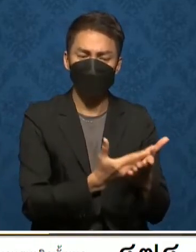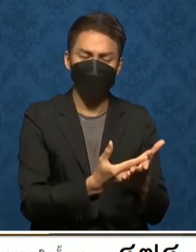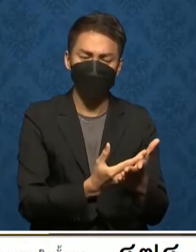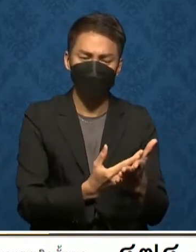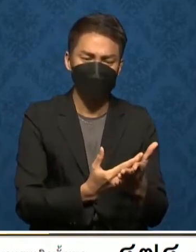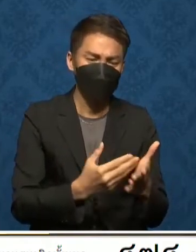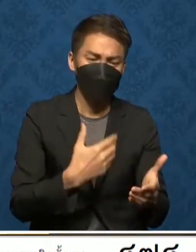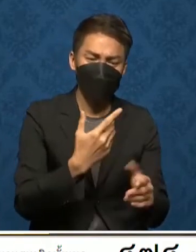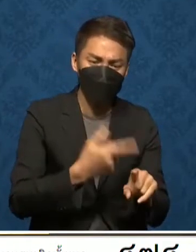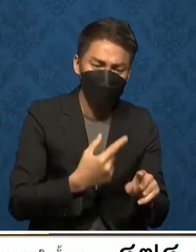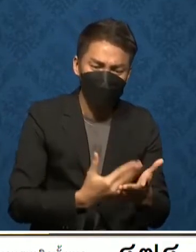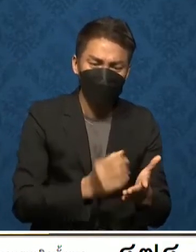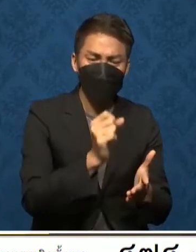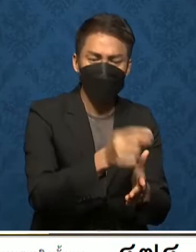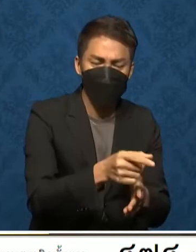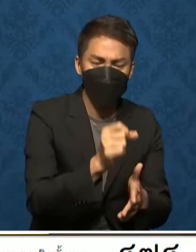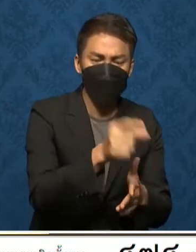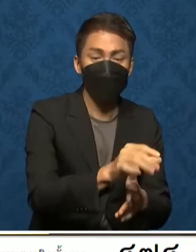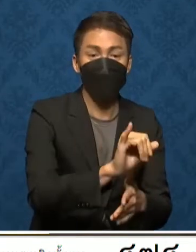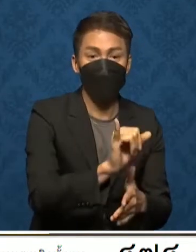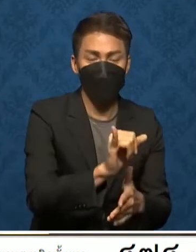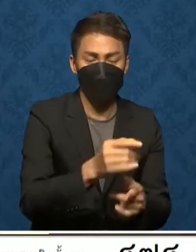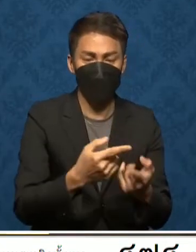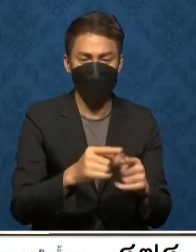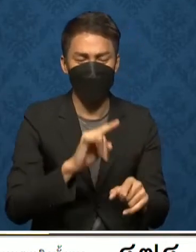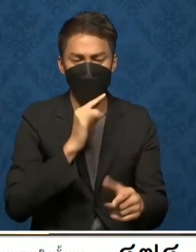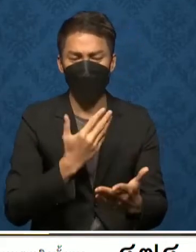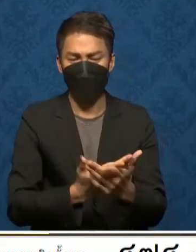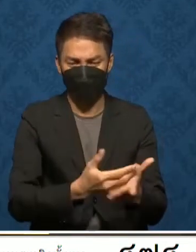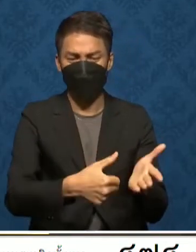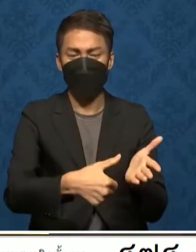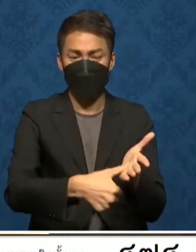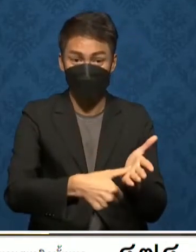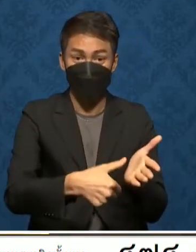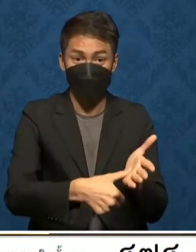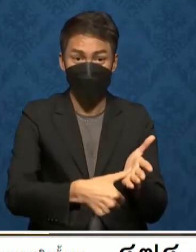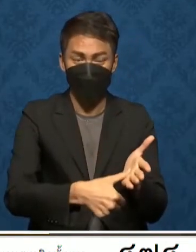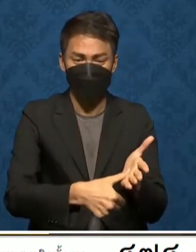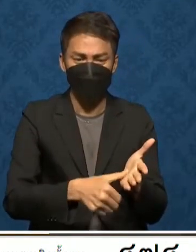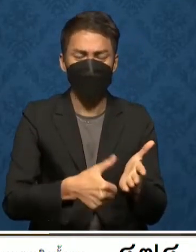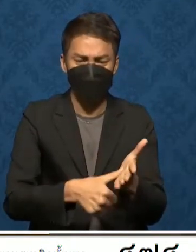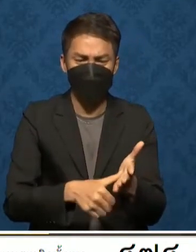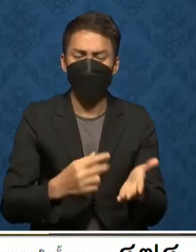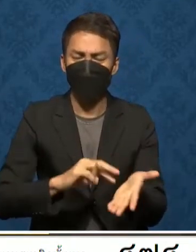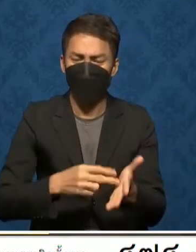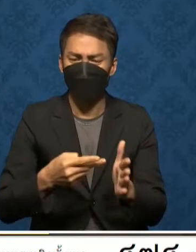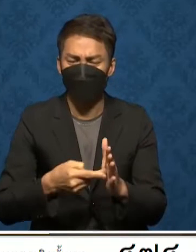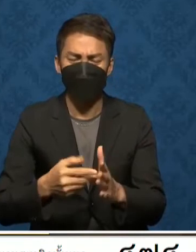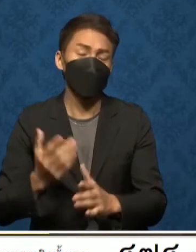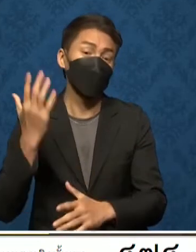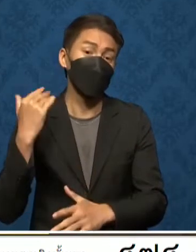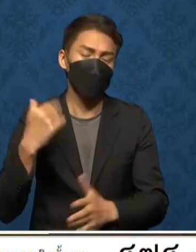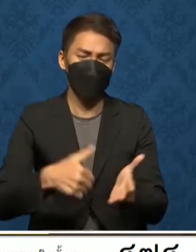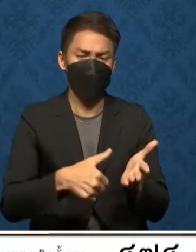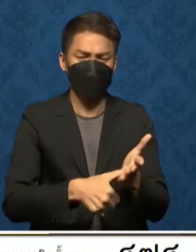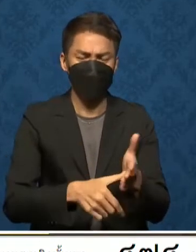ใช้หนี้แต่ว่านักเรียนนักศึกษาที่ติดหนี้กยศ.นะครับที่ผ่านมาก็ไม่ใช่จะเป็นคนที่ประพฤ